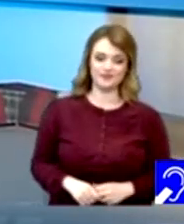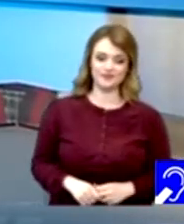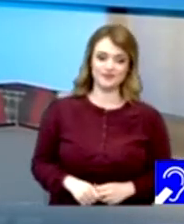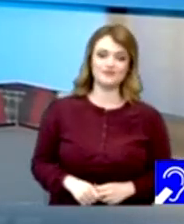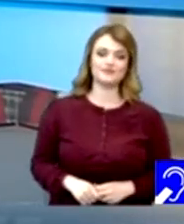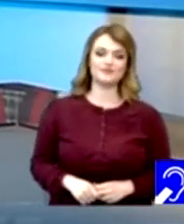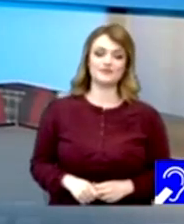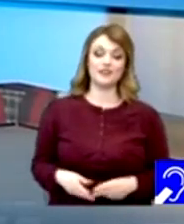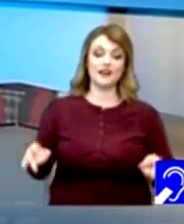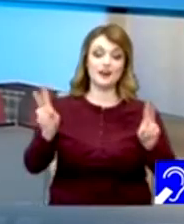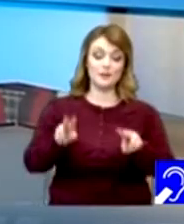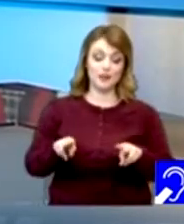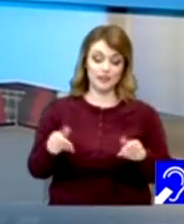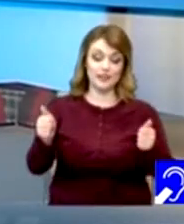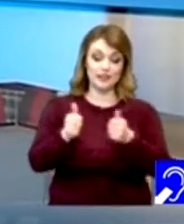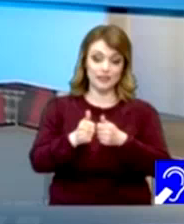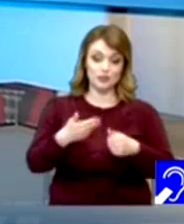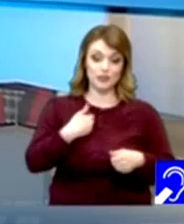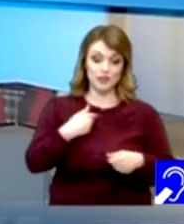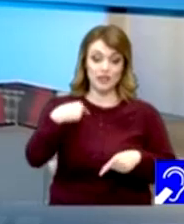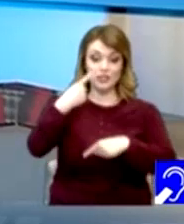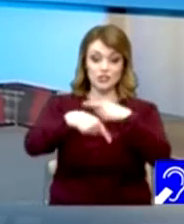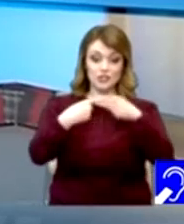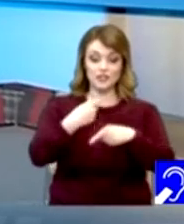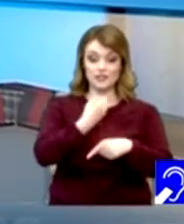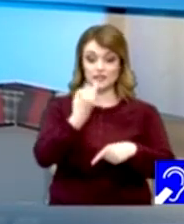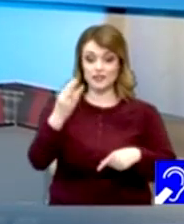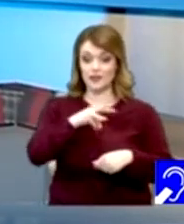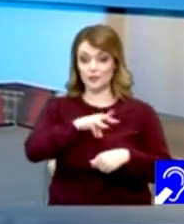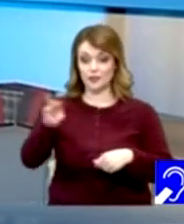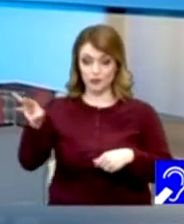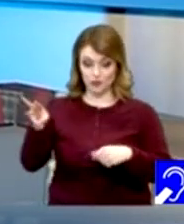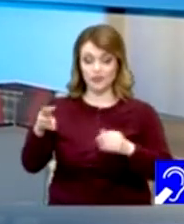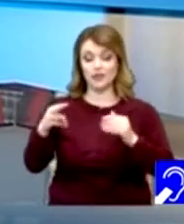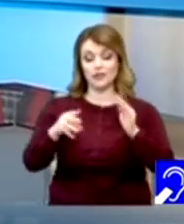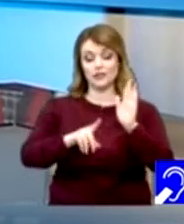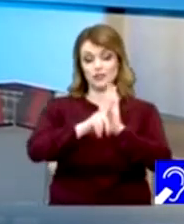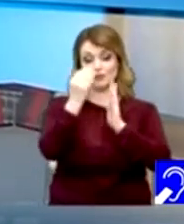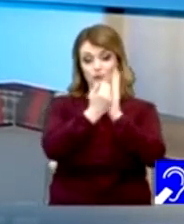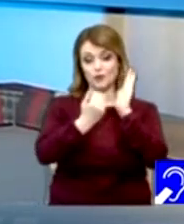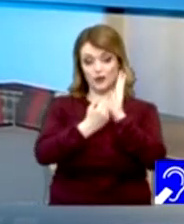comentariile dumneavoastră. Rămâneți cu TVR Moldova, unde în câteva minute începe emisiunea Punctul pe azi.